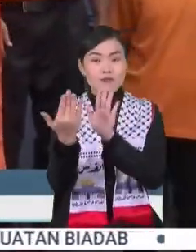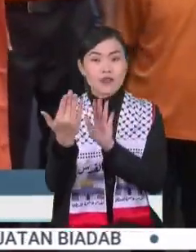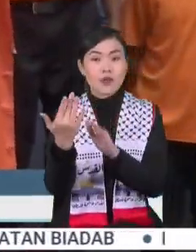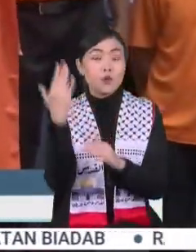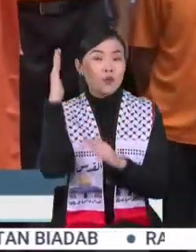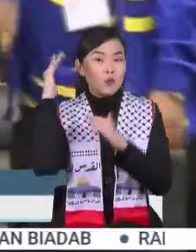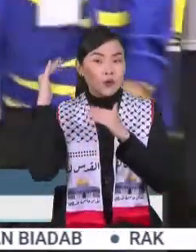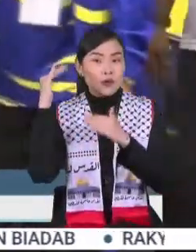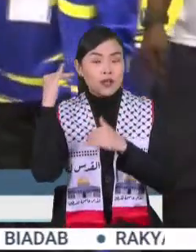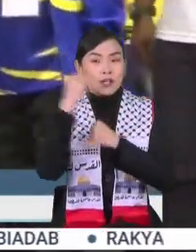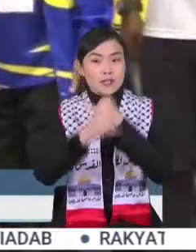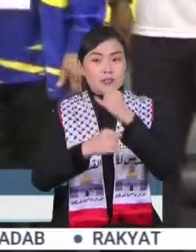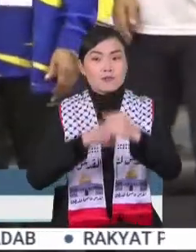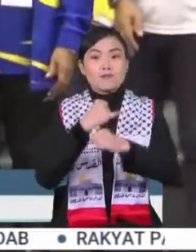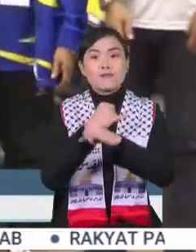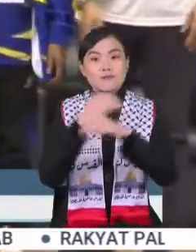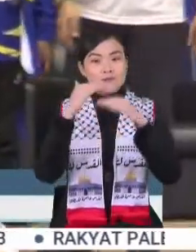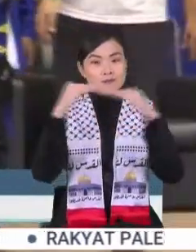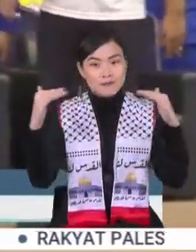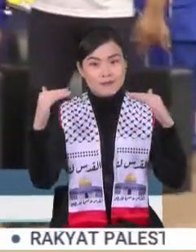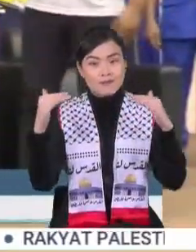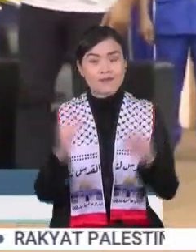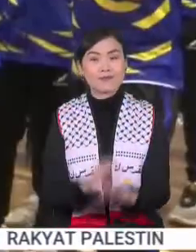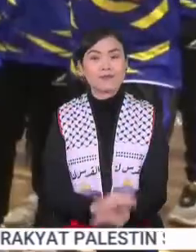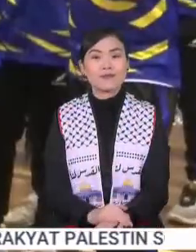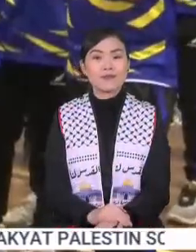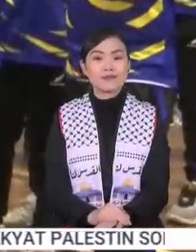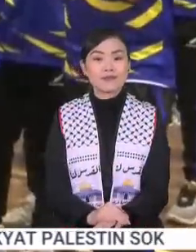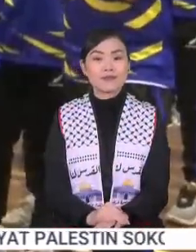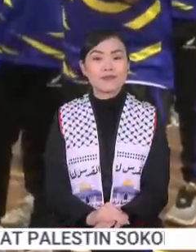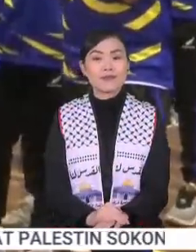hari nantiah RTM